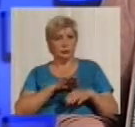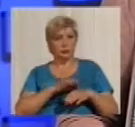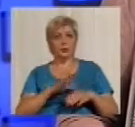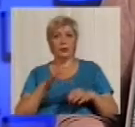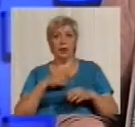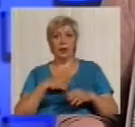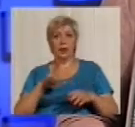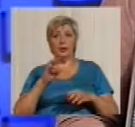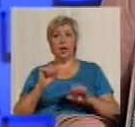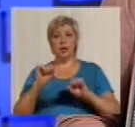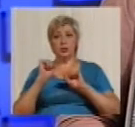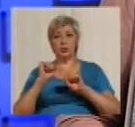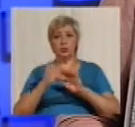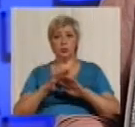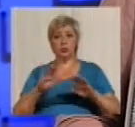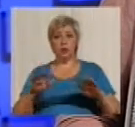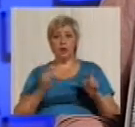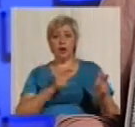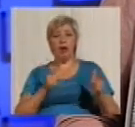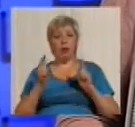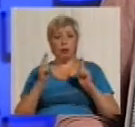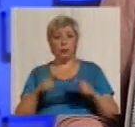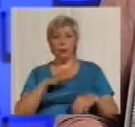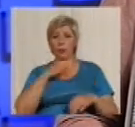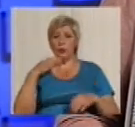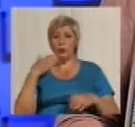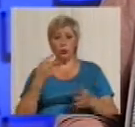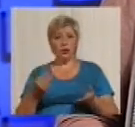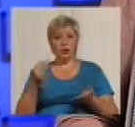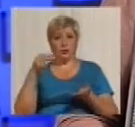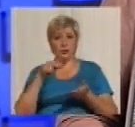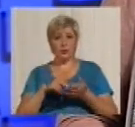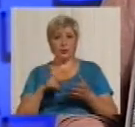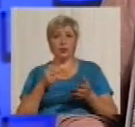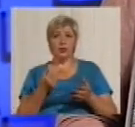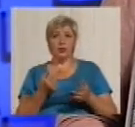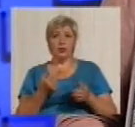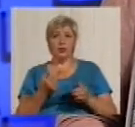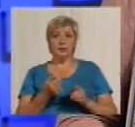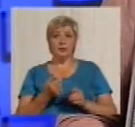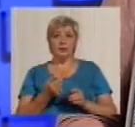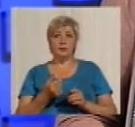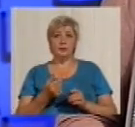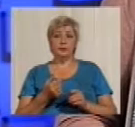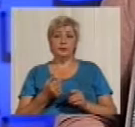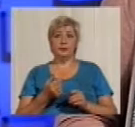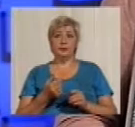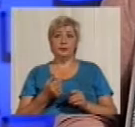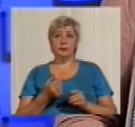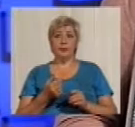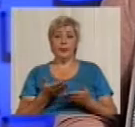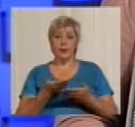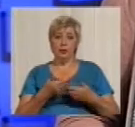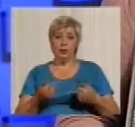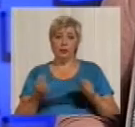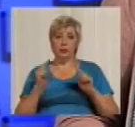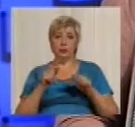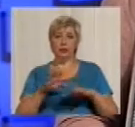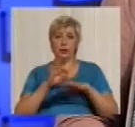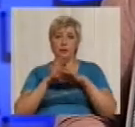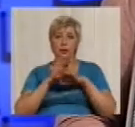детей готовы многие встать. Все-таки это даже не жилой район, даже не больница, да, то есть это дети, мы туда приводим все время детей,